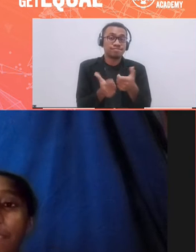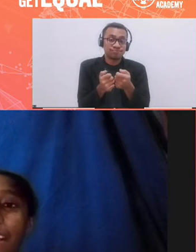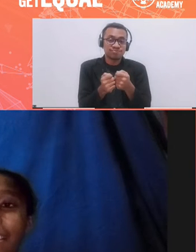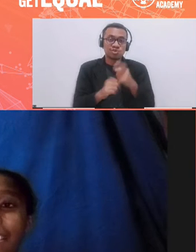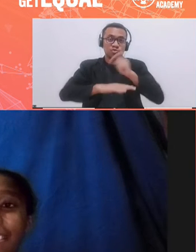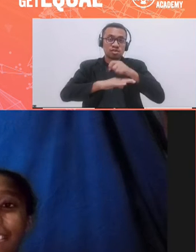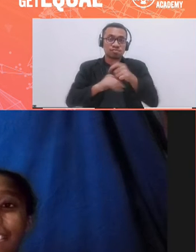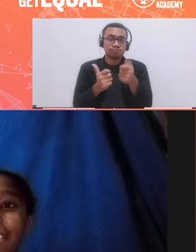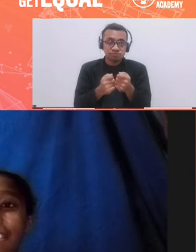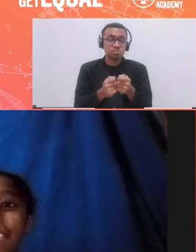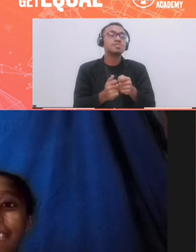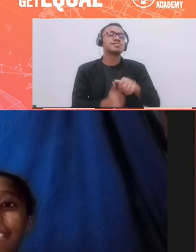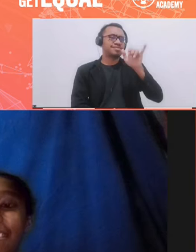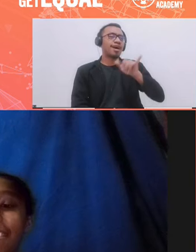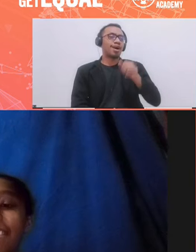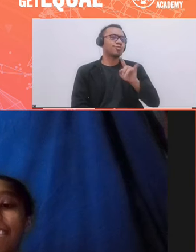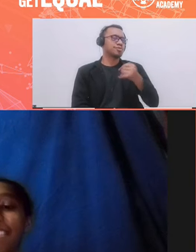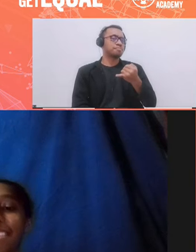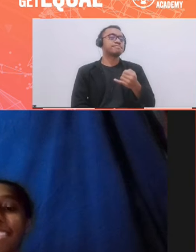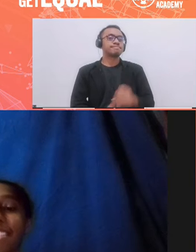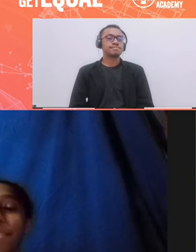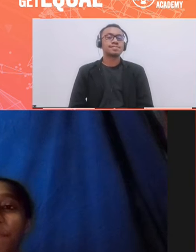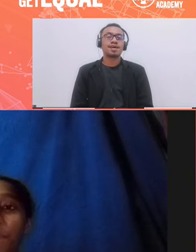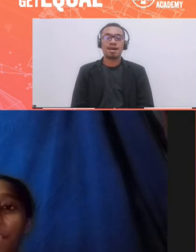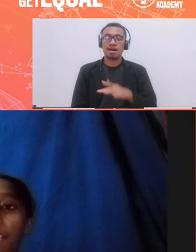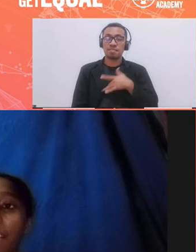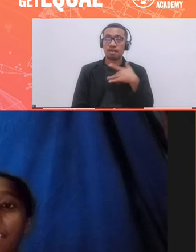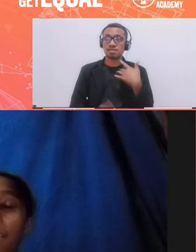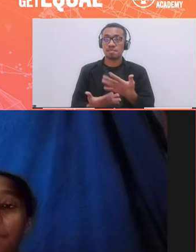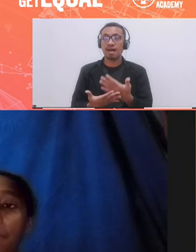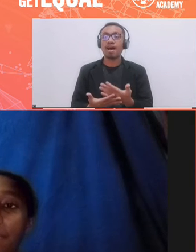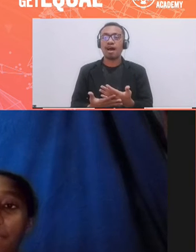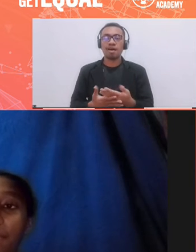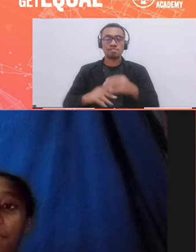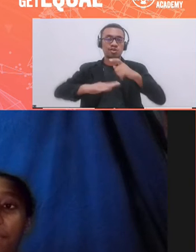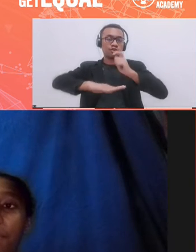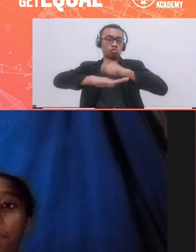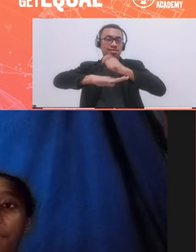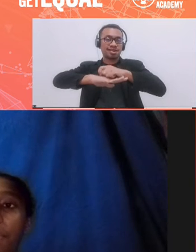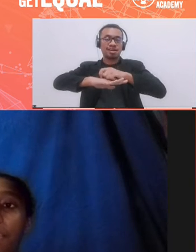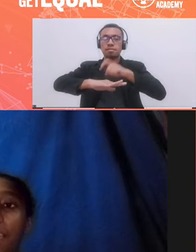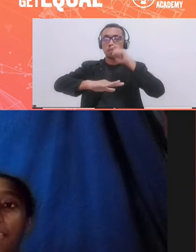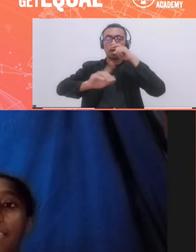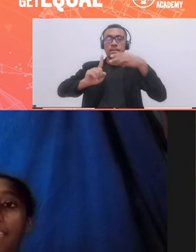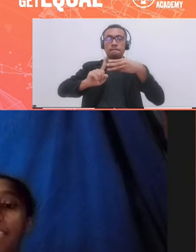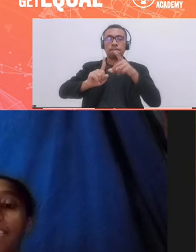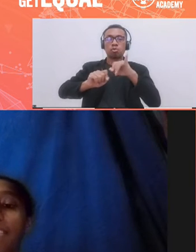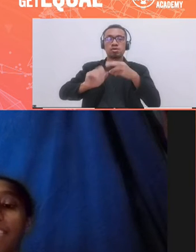Iya, Kak. Ya, gimana perasaannya, Cia, saat Cia men-take over akunnya Pak Budiman saat